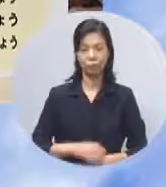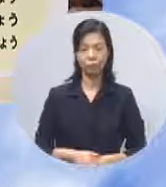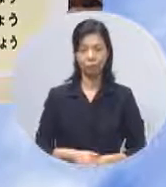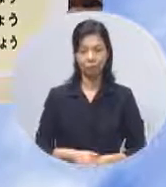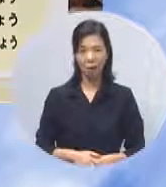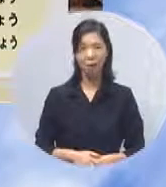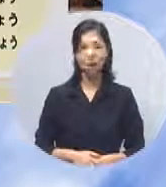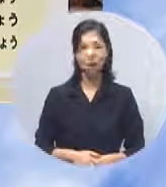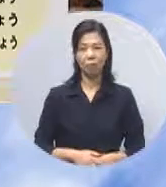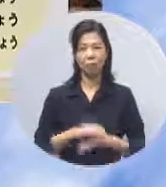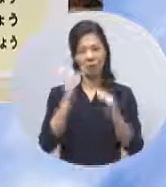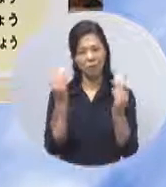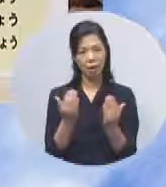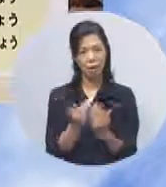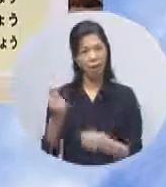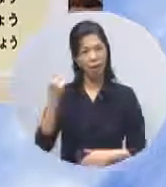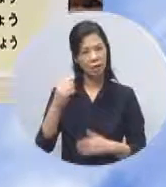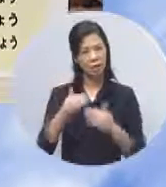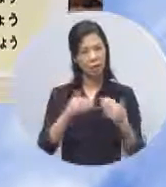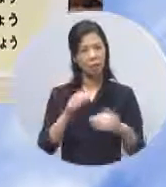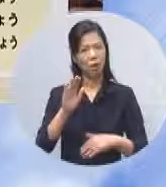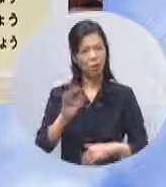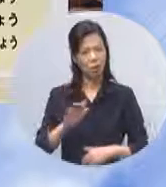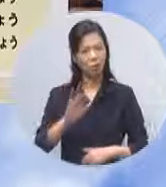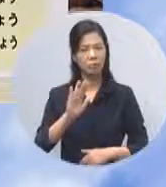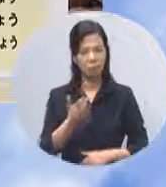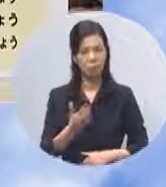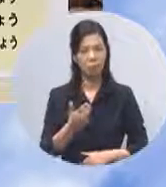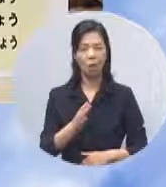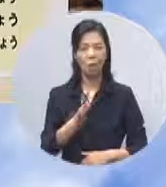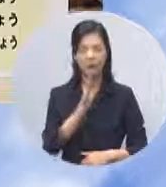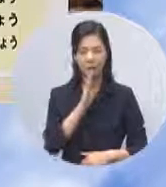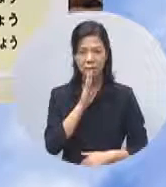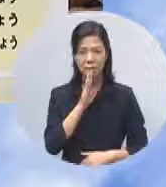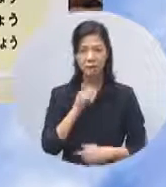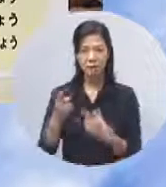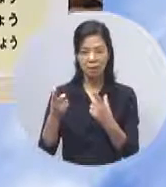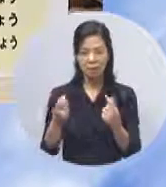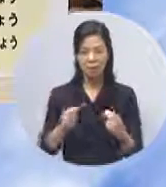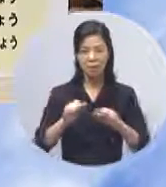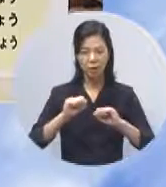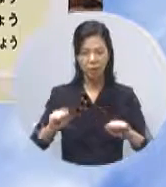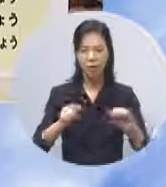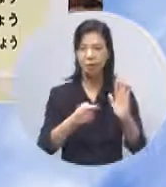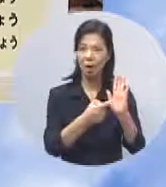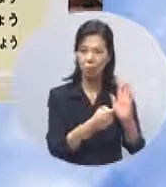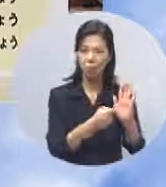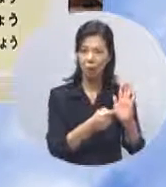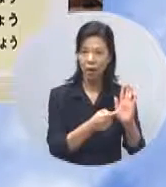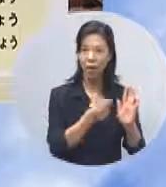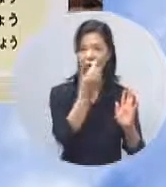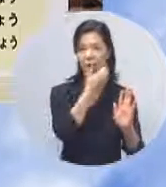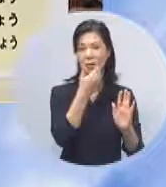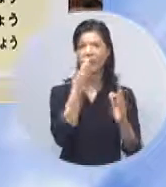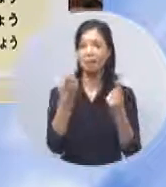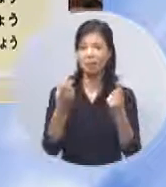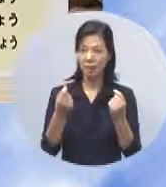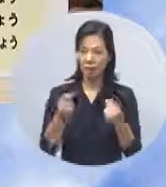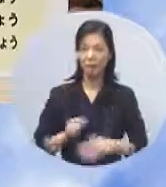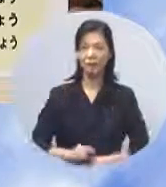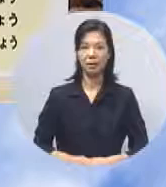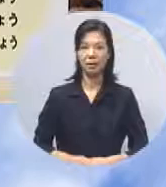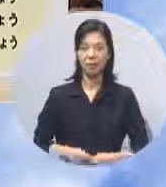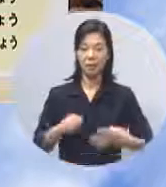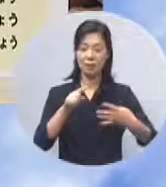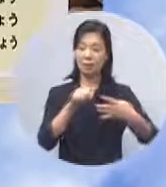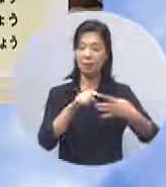一度は聞いたことがあるようなことですが、これらのことを徹底することが大事なんですね。 そうですね。 対策の一番上に